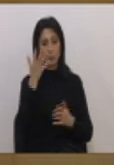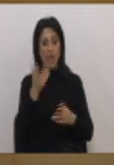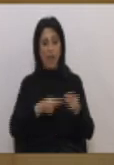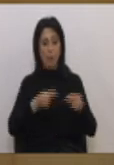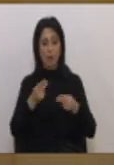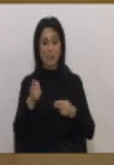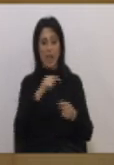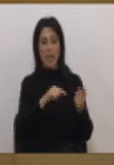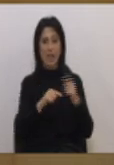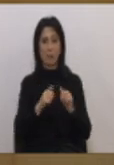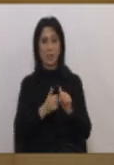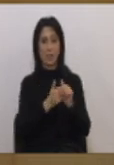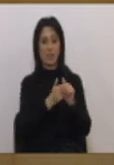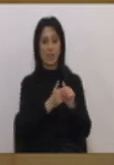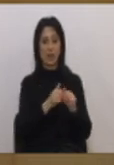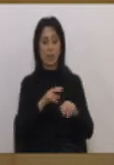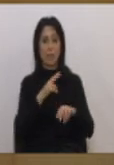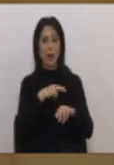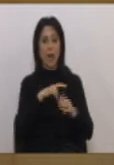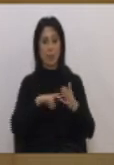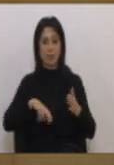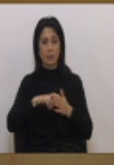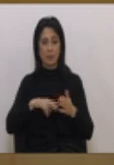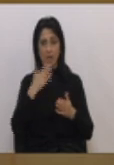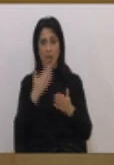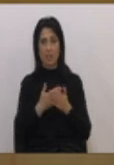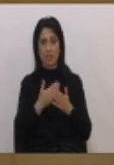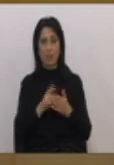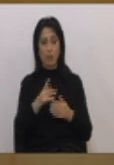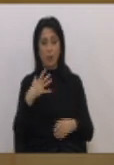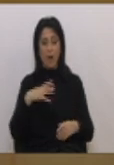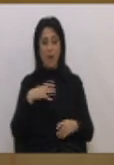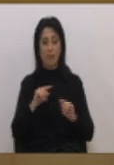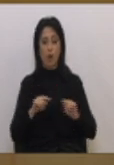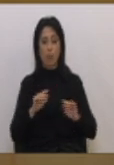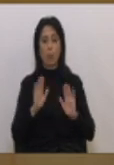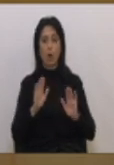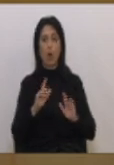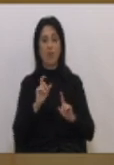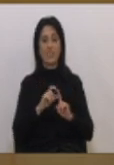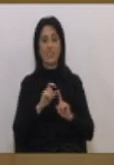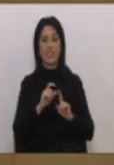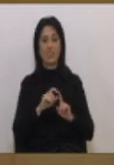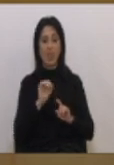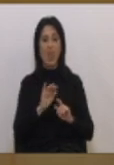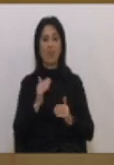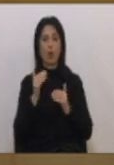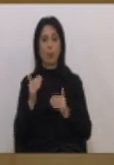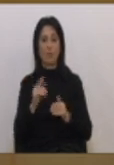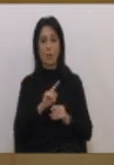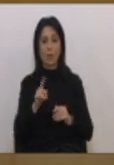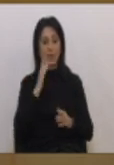ხელმომწერები ერთმანეთის მიყოლებით ტოვებენ პარლამენტს. Აჩვენა, რომ ქართული ოპოზიცია მხოლოდ სიტყვითაა პროევროპული,